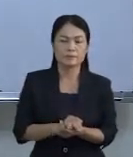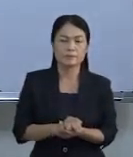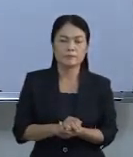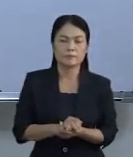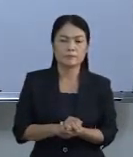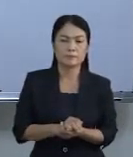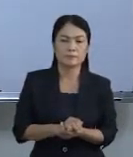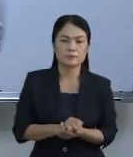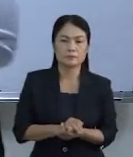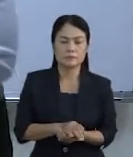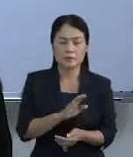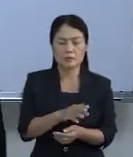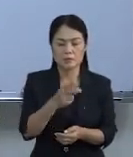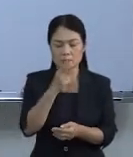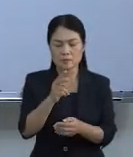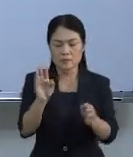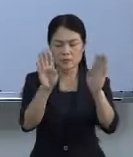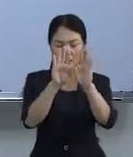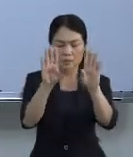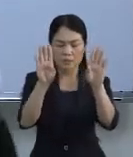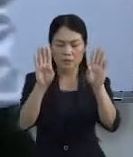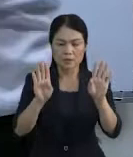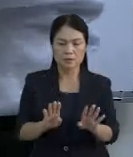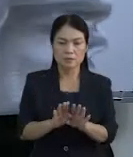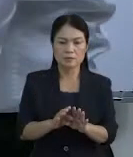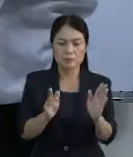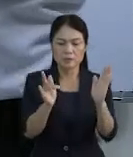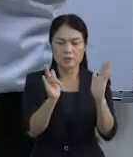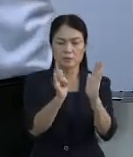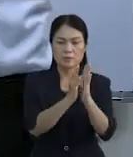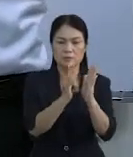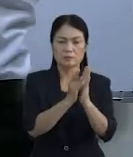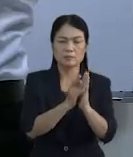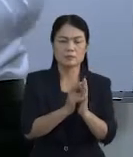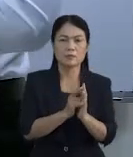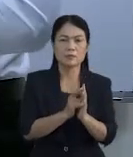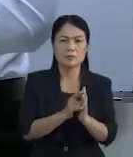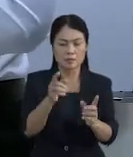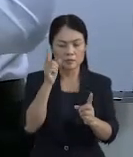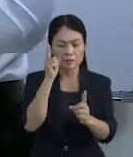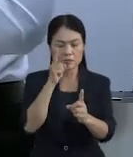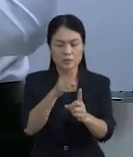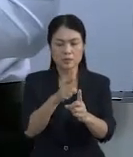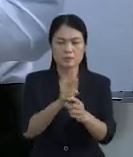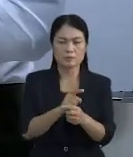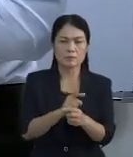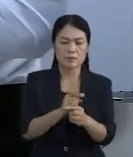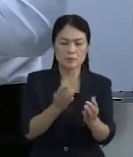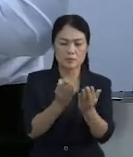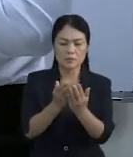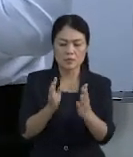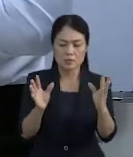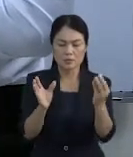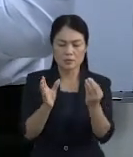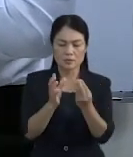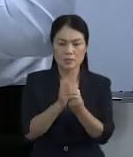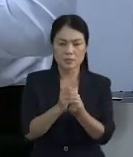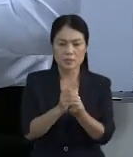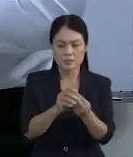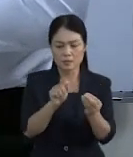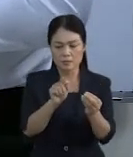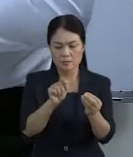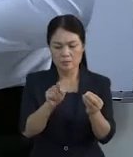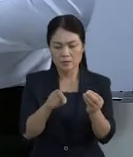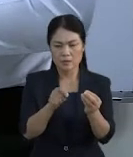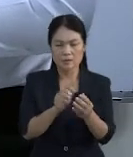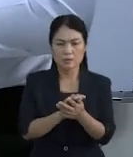và câu mới một là khiến và nhát và đã bấy án chùm nốt tu sập